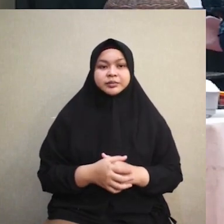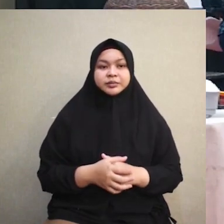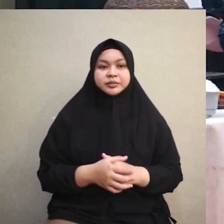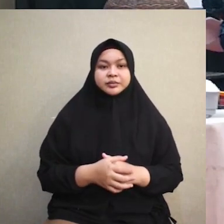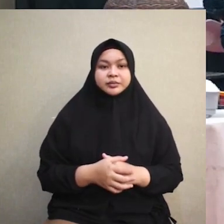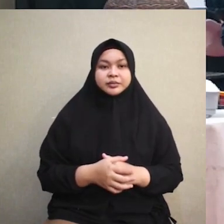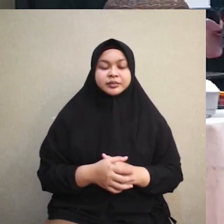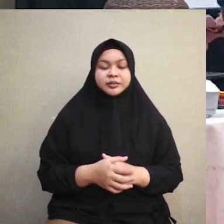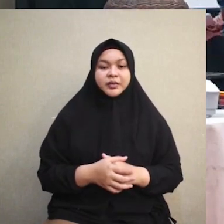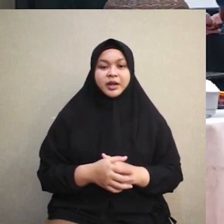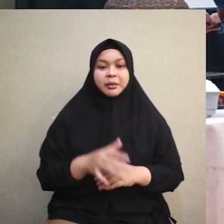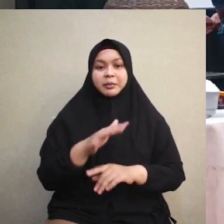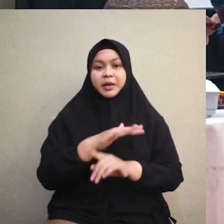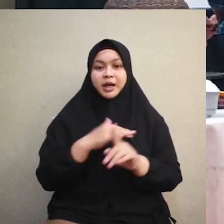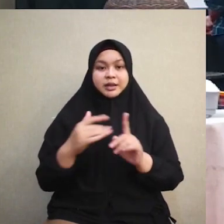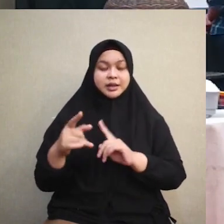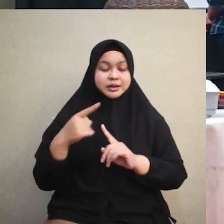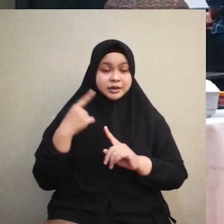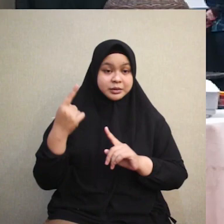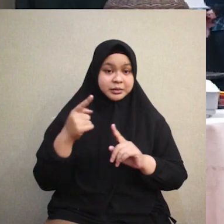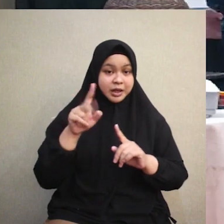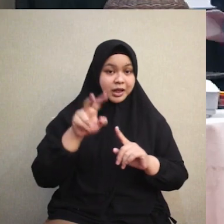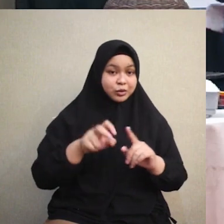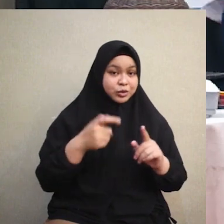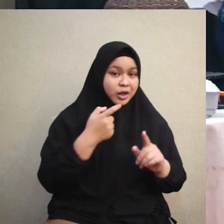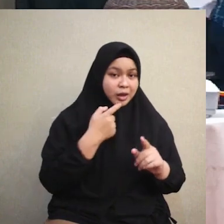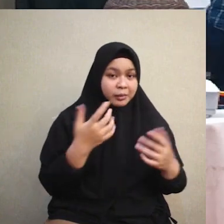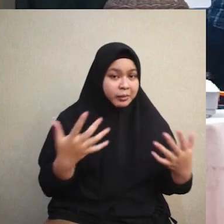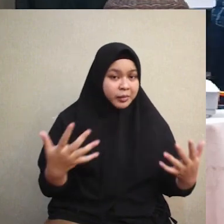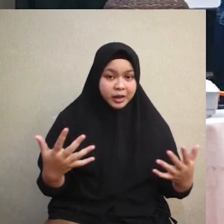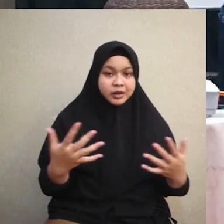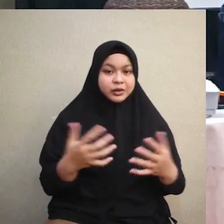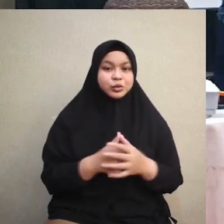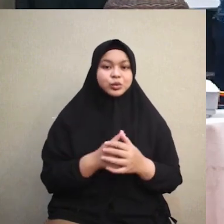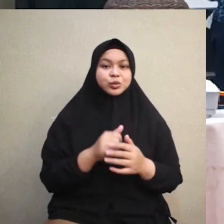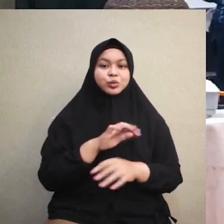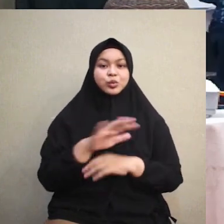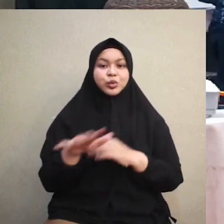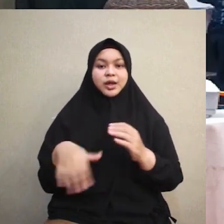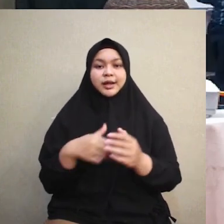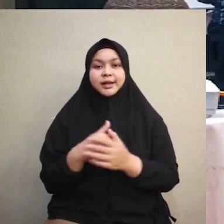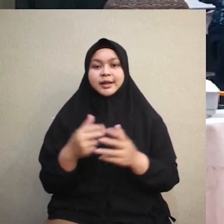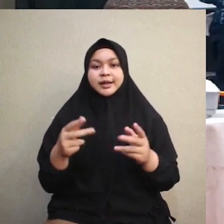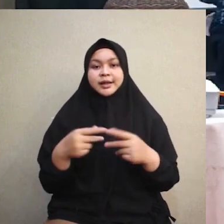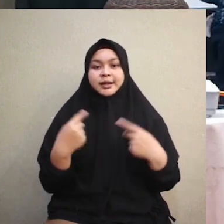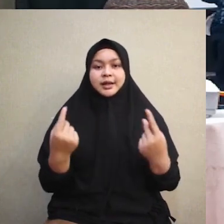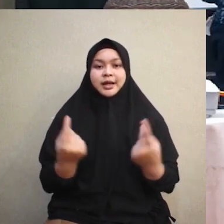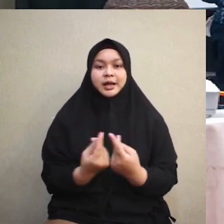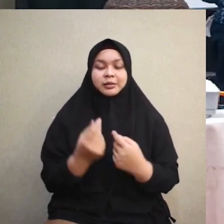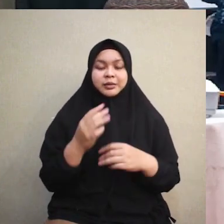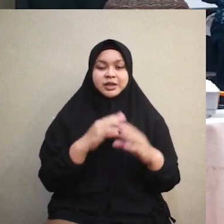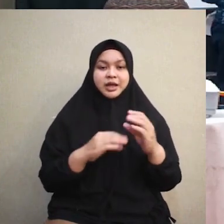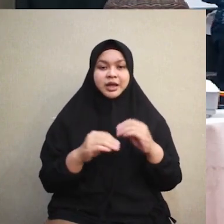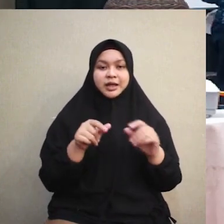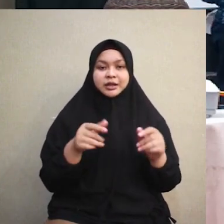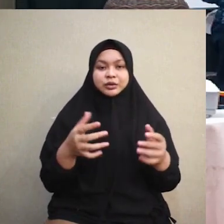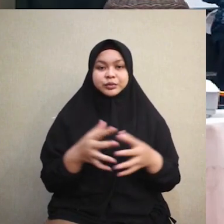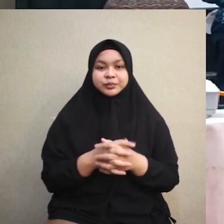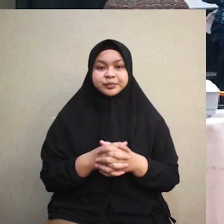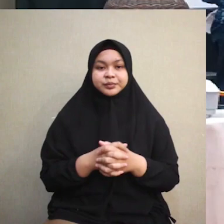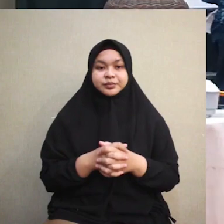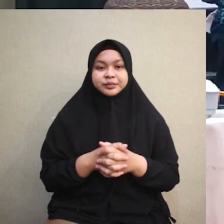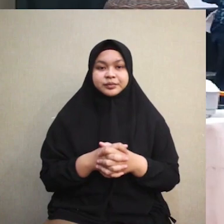Apa yang bisa dilakukan oleh masyarakat sipil untuk semua hal yang kita udah bicarakan gitu kira-kira ya